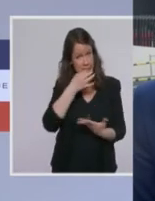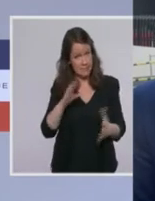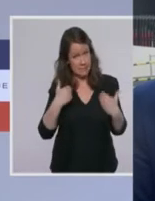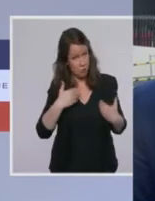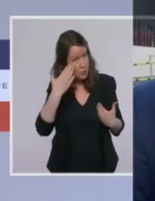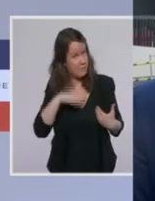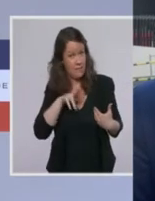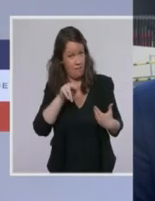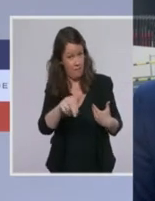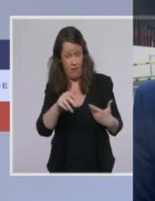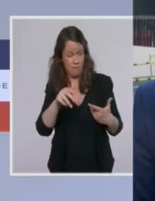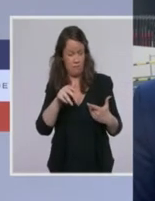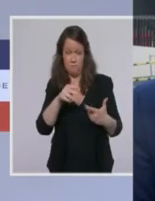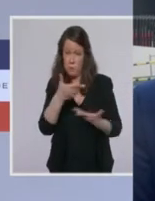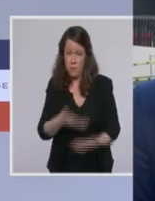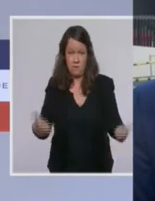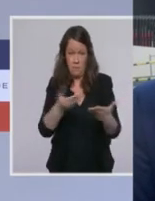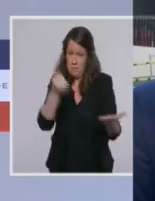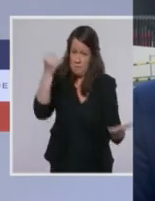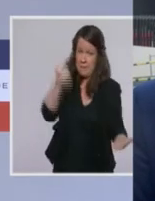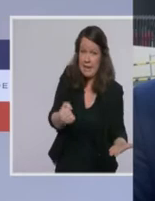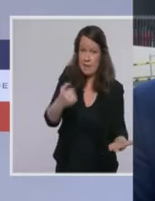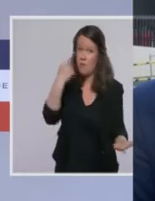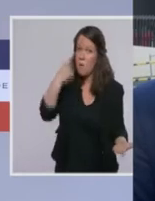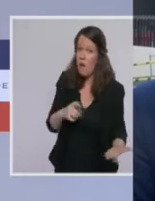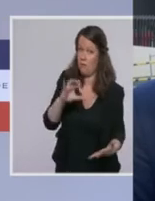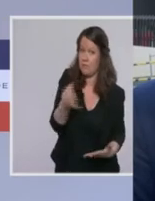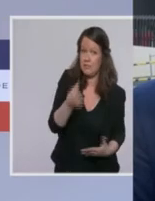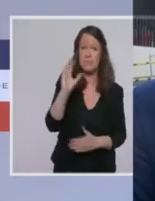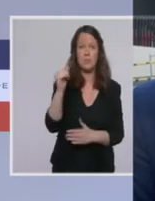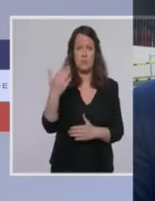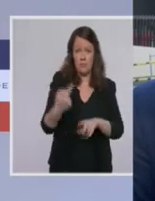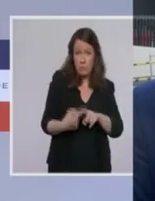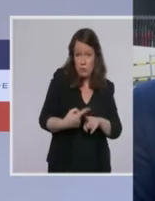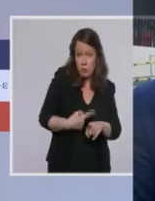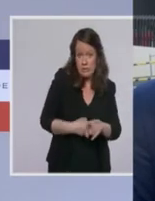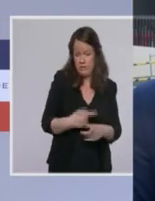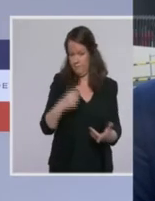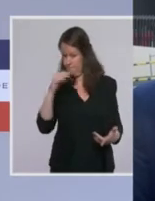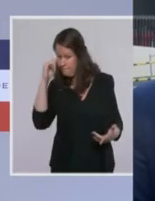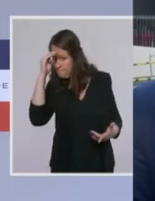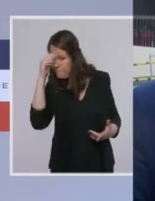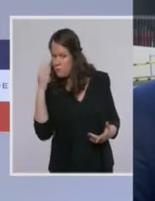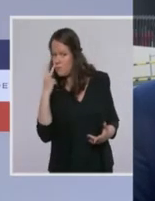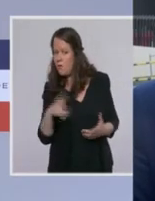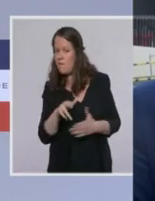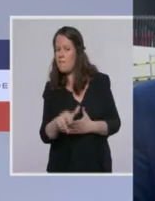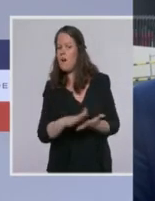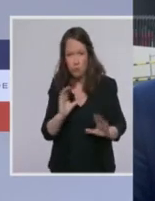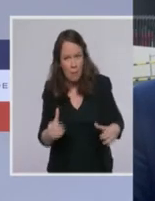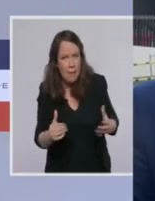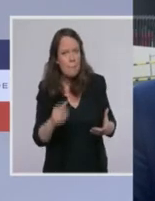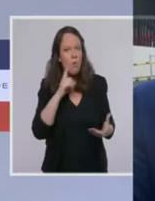دعا وزير الداخلية صباح هذا اليوم يؤكد على أن إجراءات